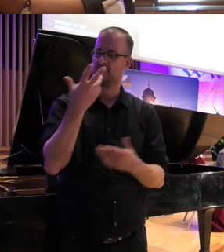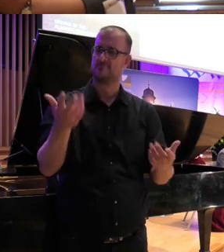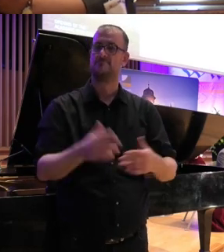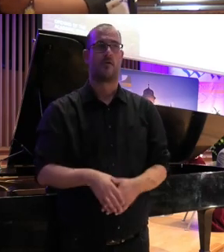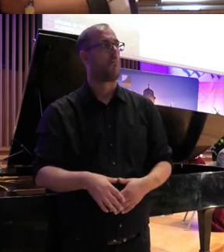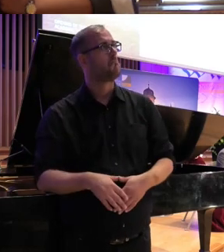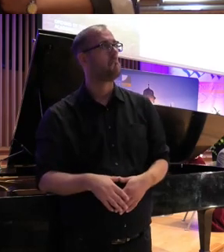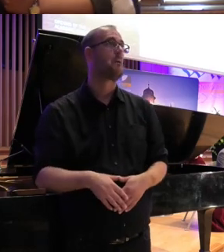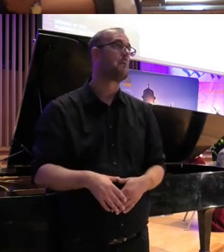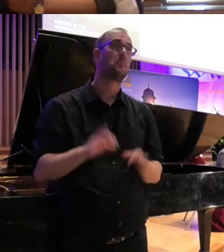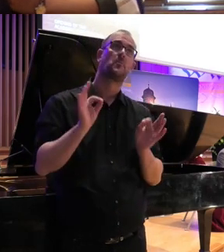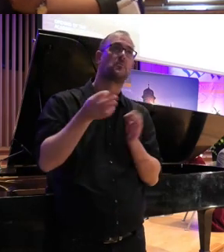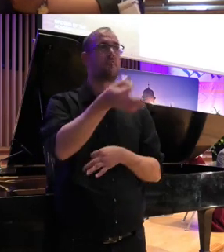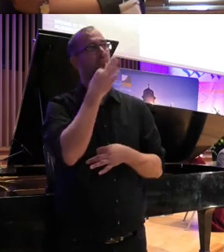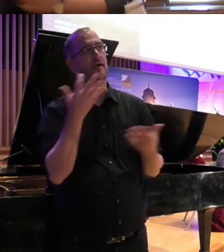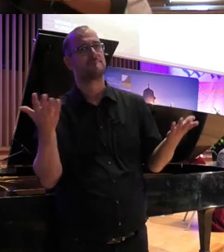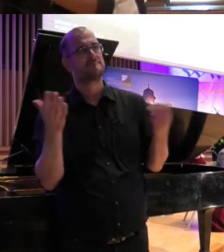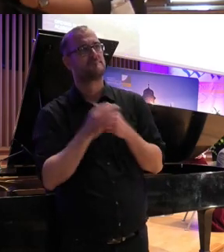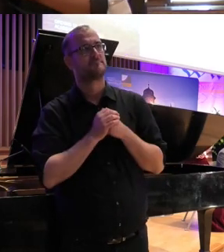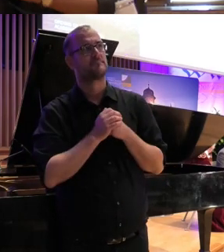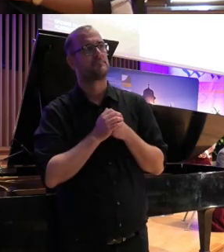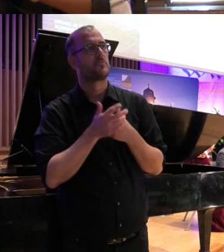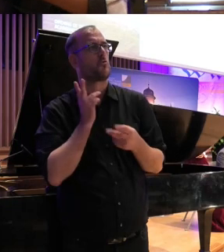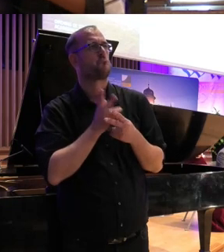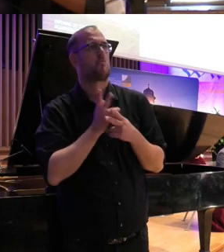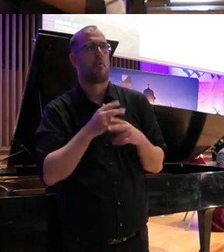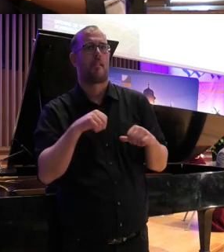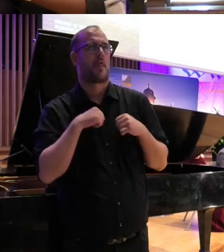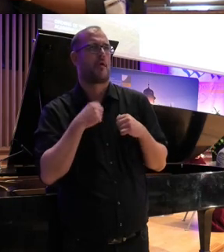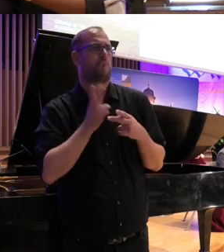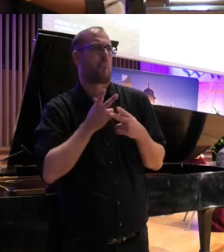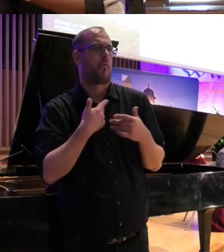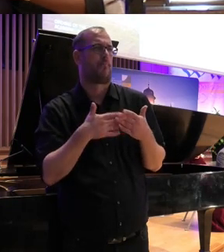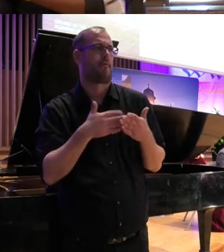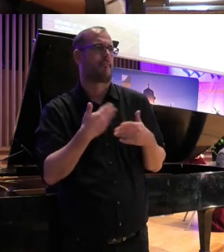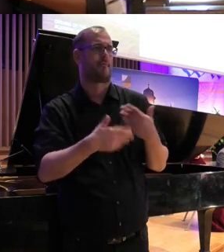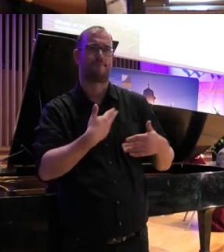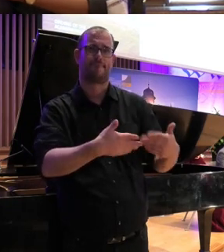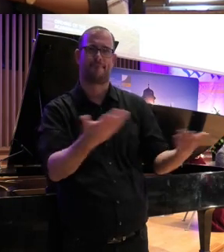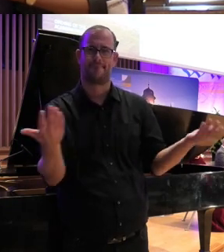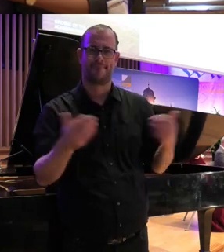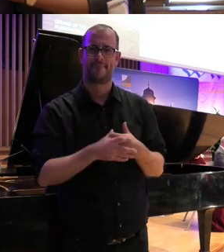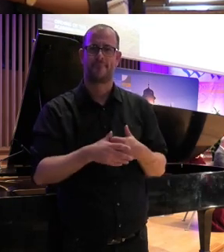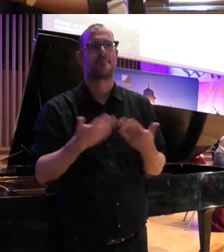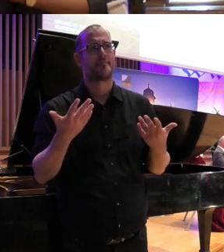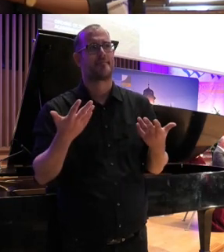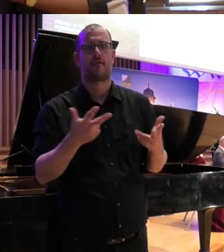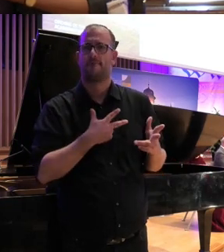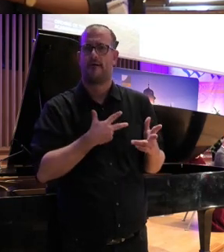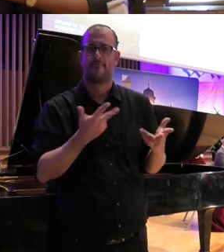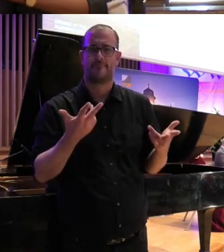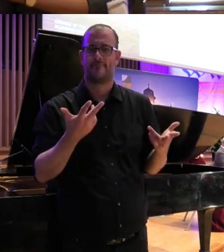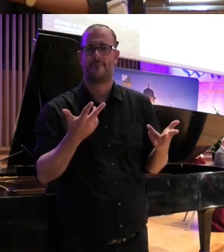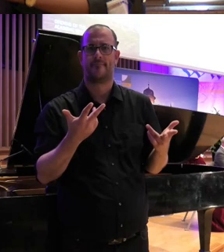Gute Frage. Zum Glück ist mein normales Leben einfach normal weitergegangen. ich hatte tatsächlich, als